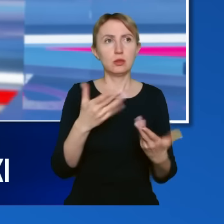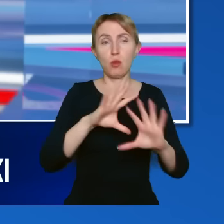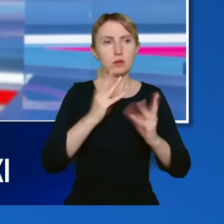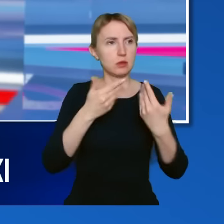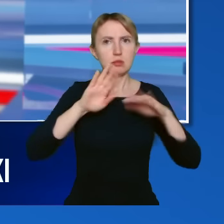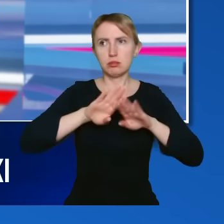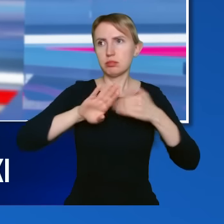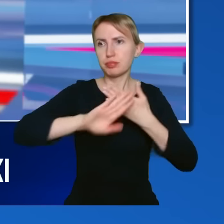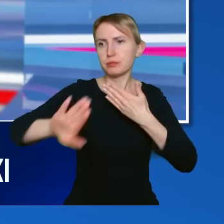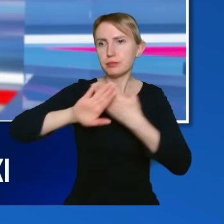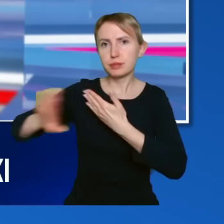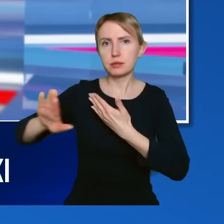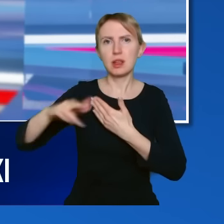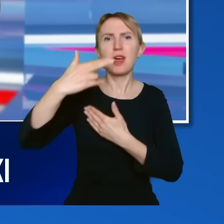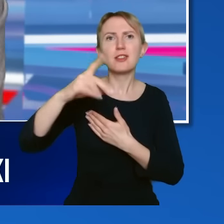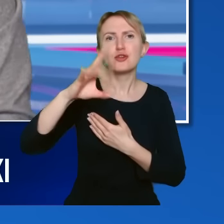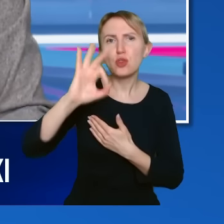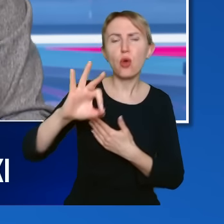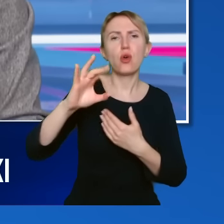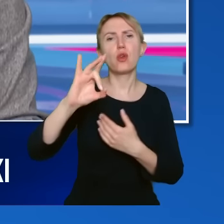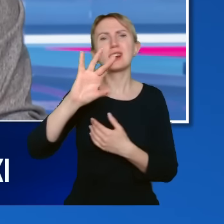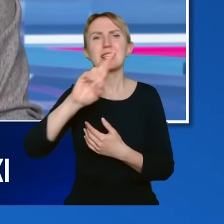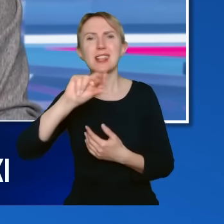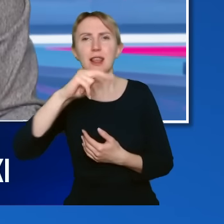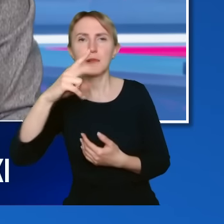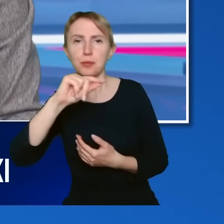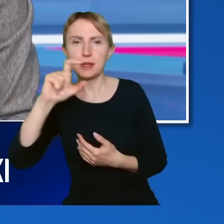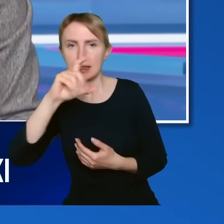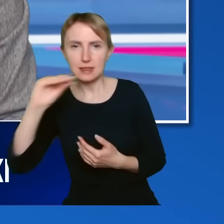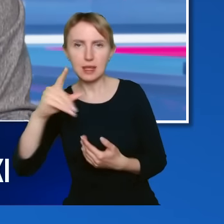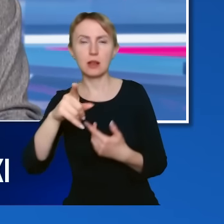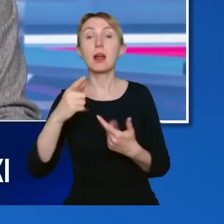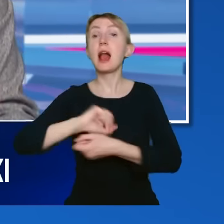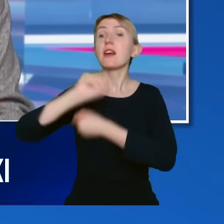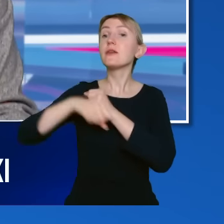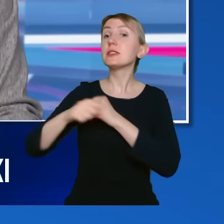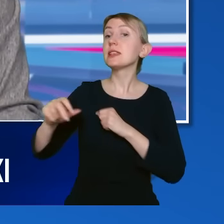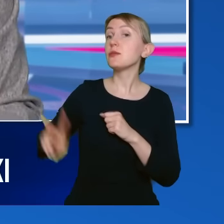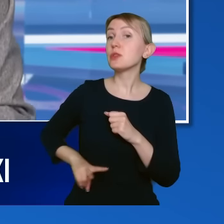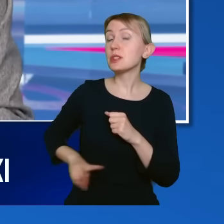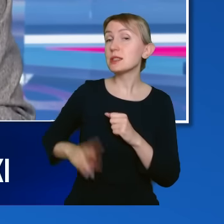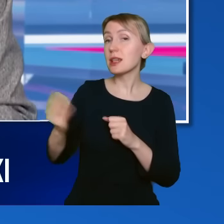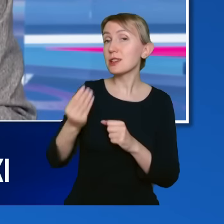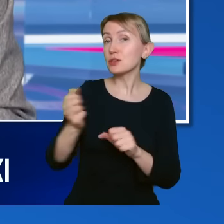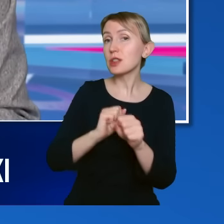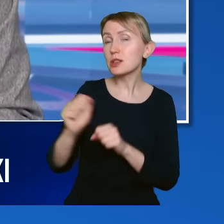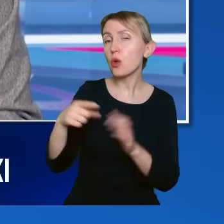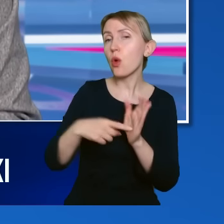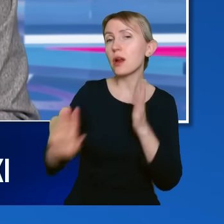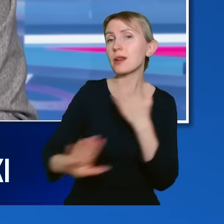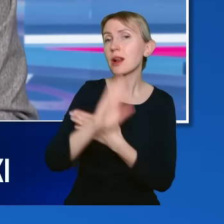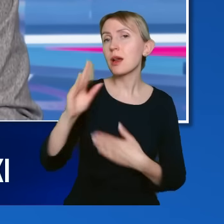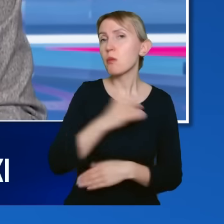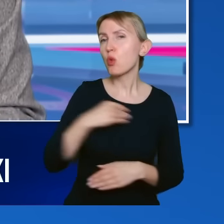jakieś różne NGO-sy, jakieś Greenpeace'y inne dają analizy. No ale jest jeszcze pan wiceminister Bolesta i to jest, zdaje się, reprezentant